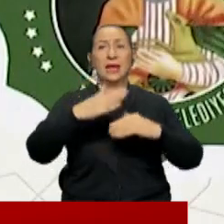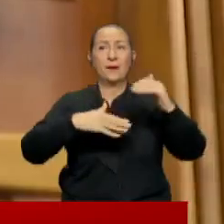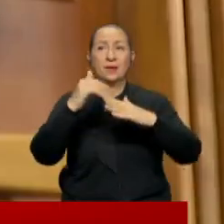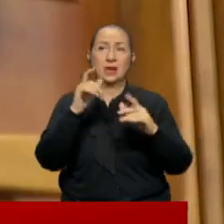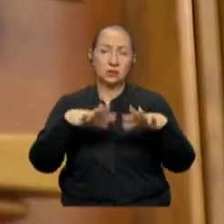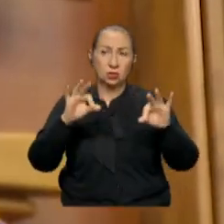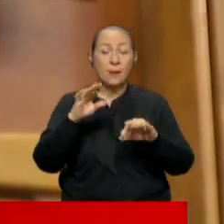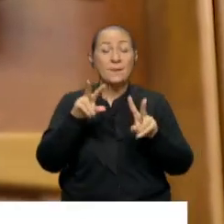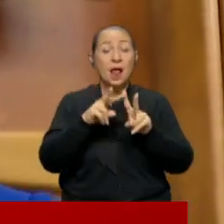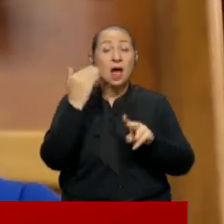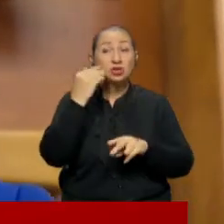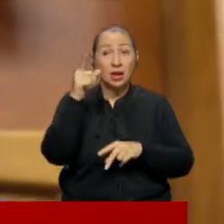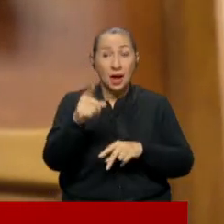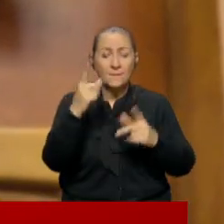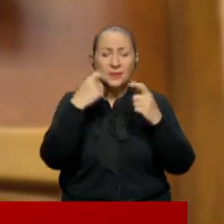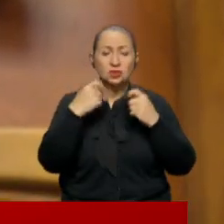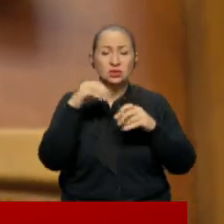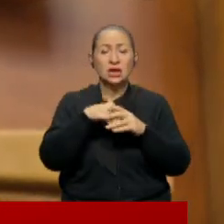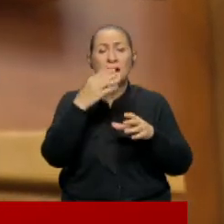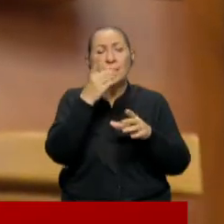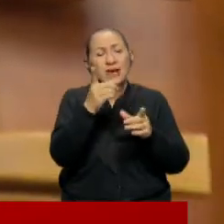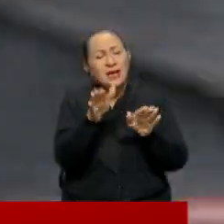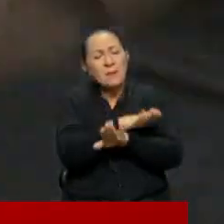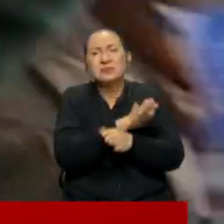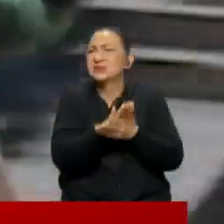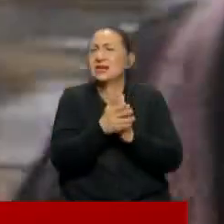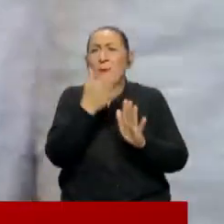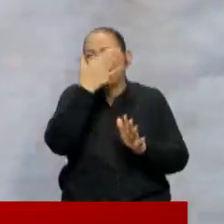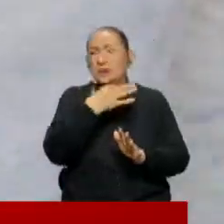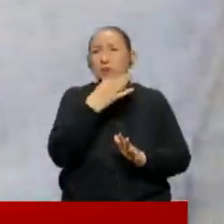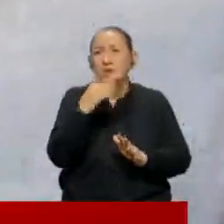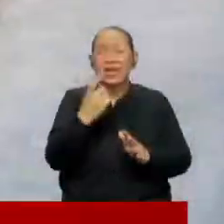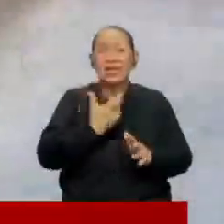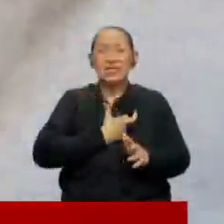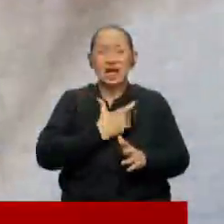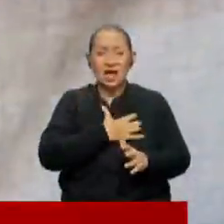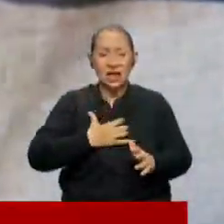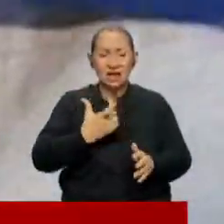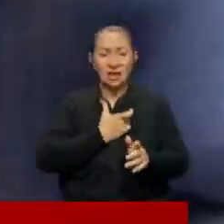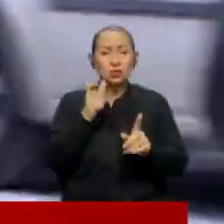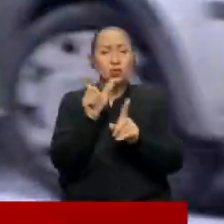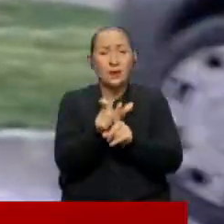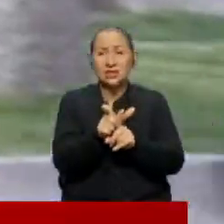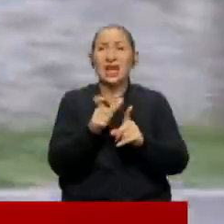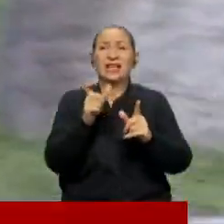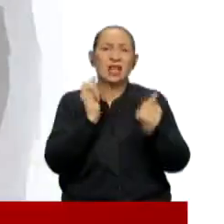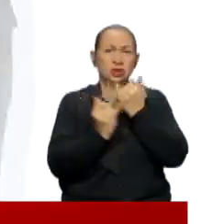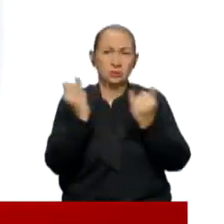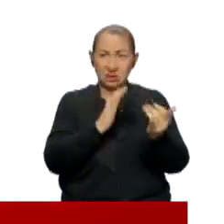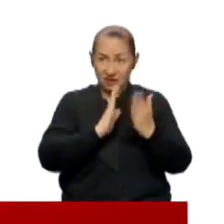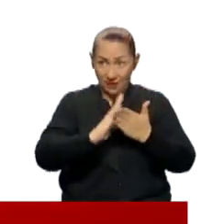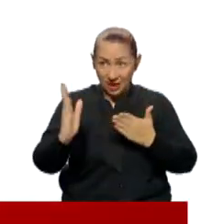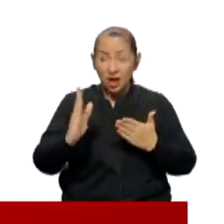kuruyoruz Meral Akşener başörtüsü için kapanmış bir yere derken başörtüsüne yasal anayasa güvence tartışması sürerken